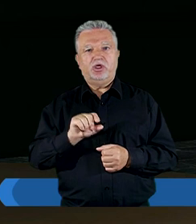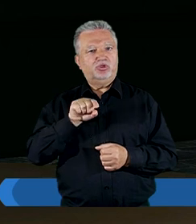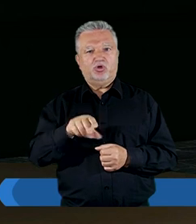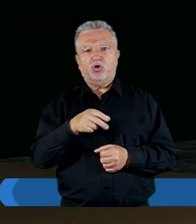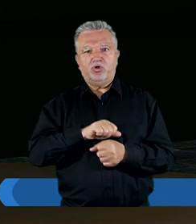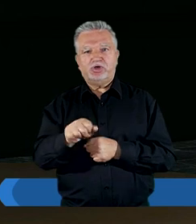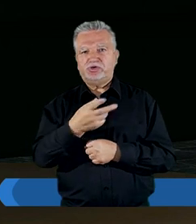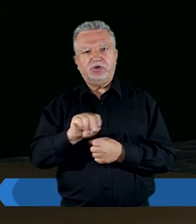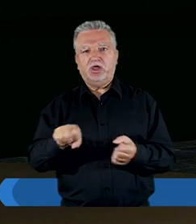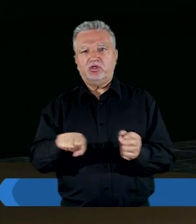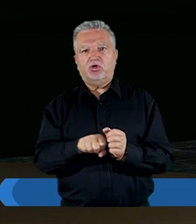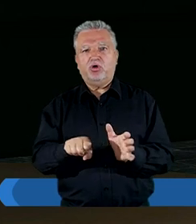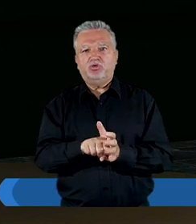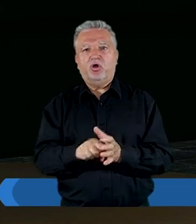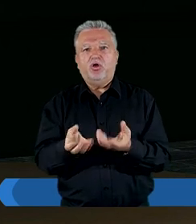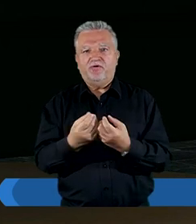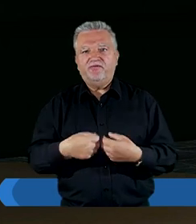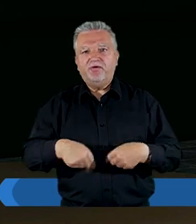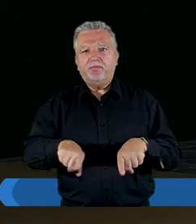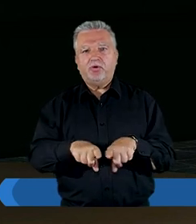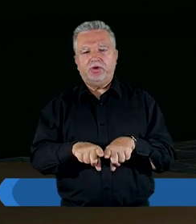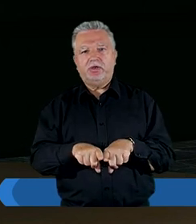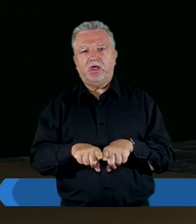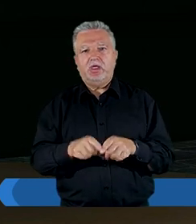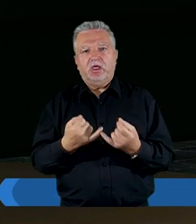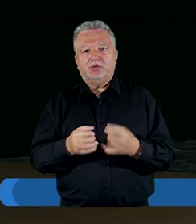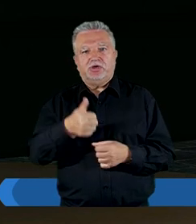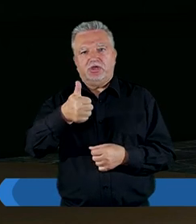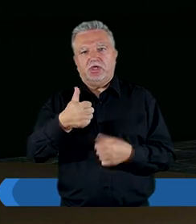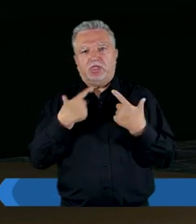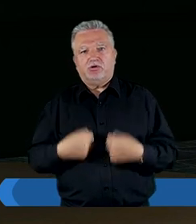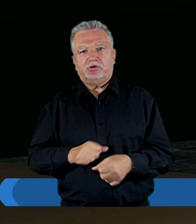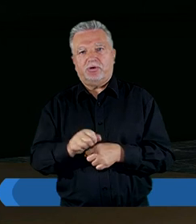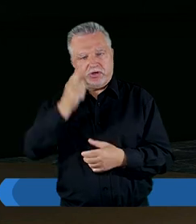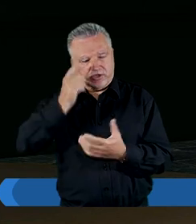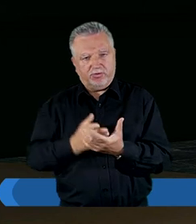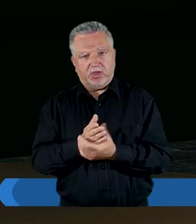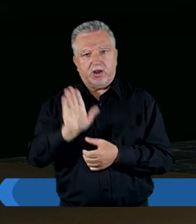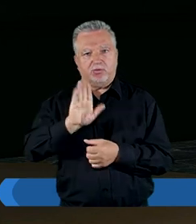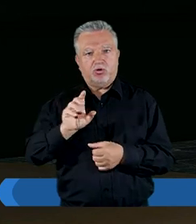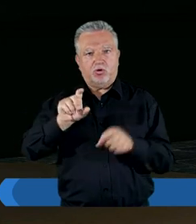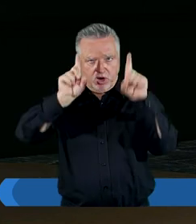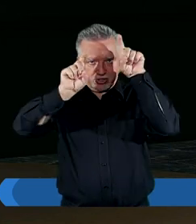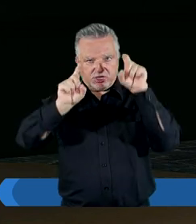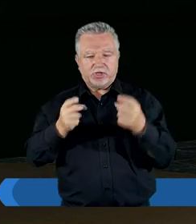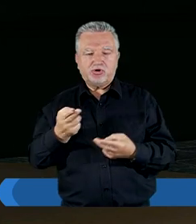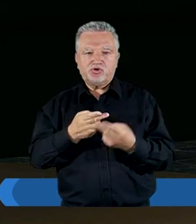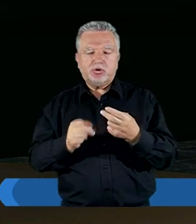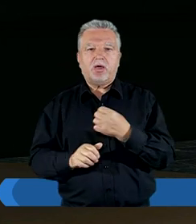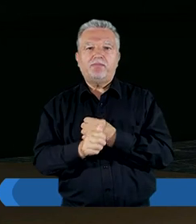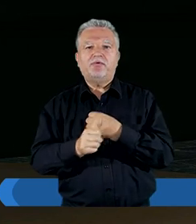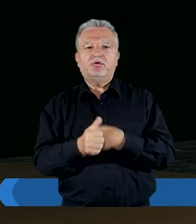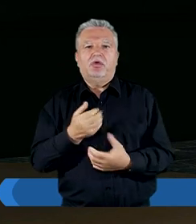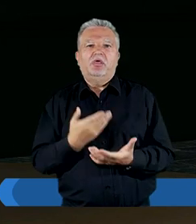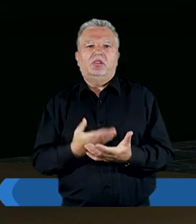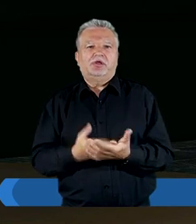zrealizowania. I tutaj, jeżeli jedna osoba jest wierna Bogu, to szatan szuka powodów, to dlaczego